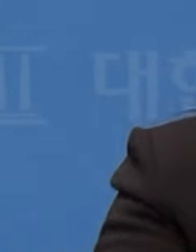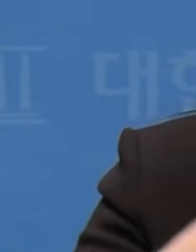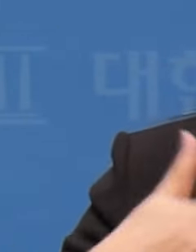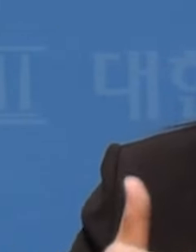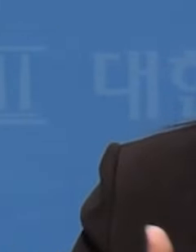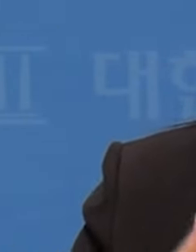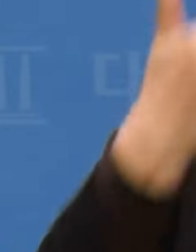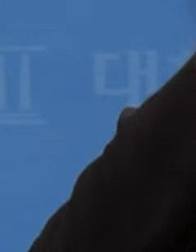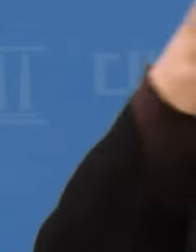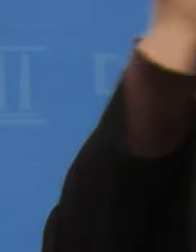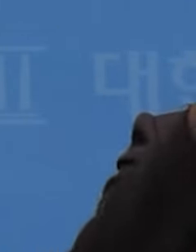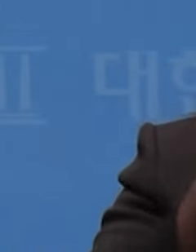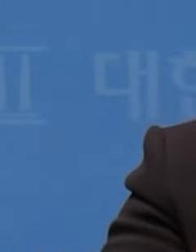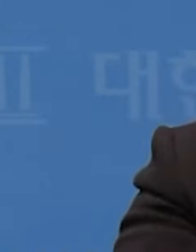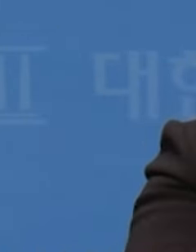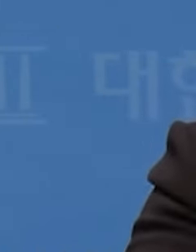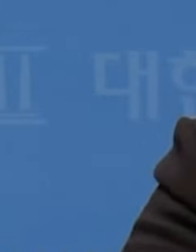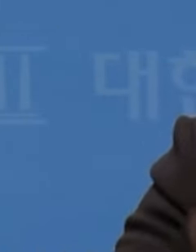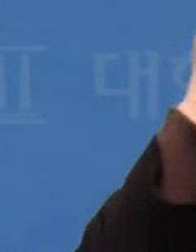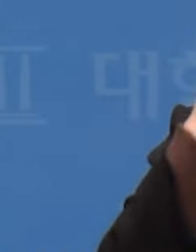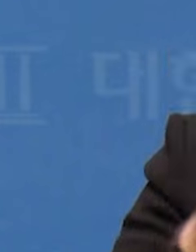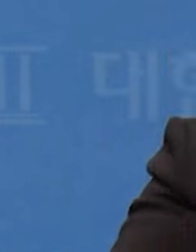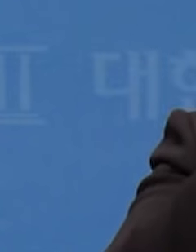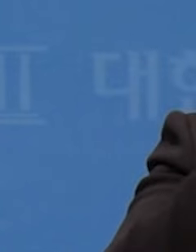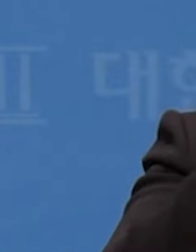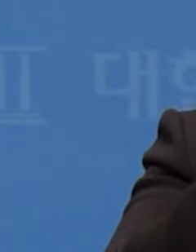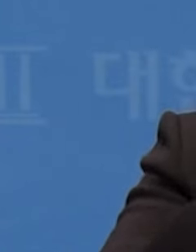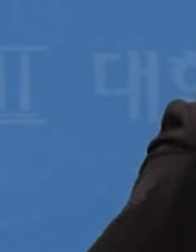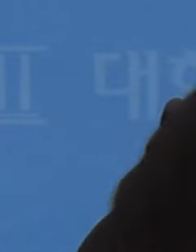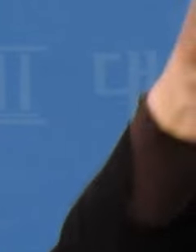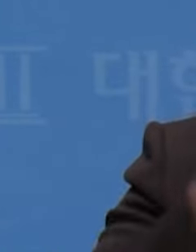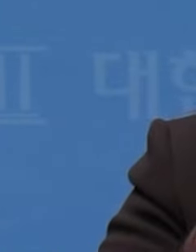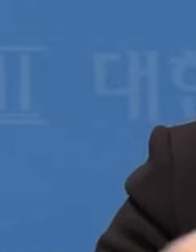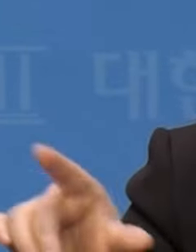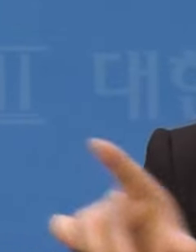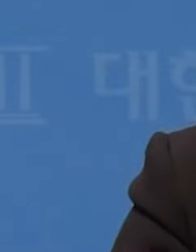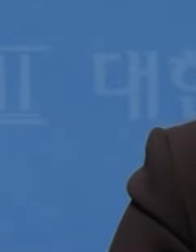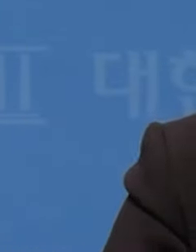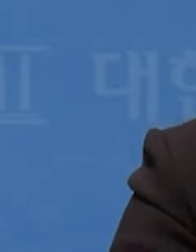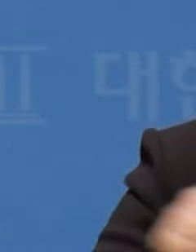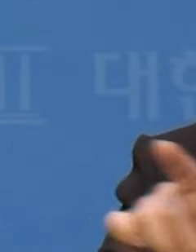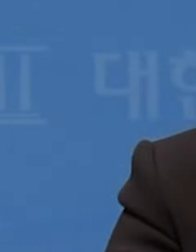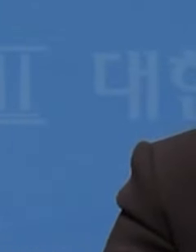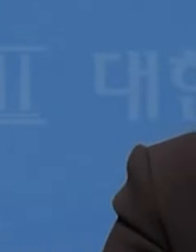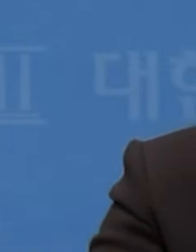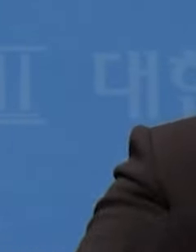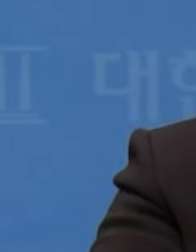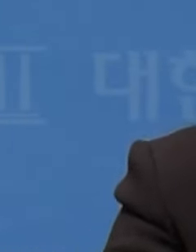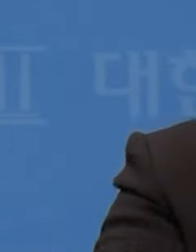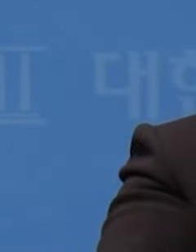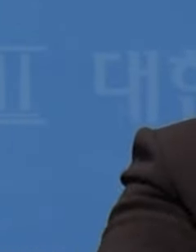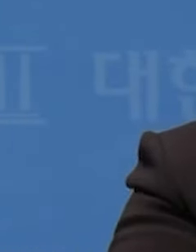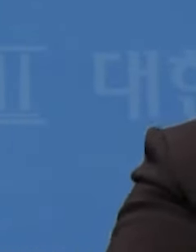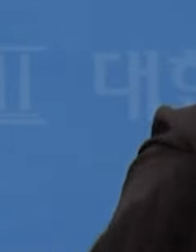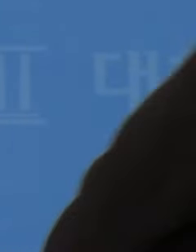찾는 것은 아닙니까? 민주당이 말하는 청년 정치 육성 시스템을 믿고 민주당에서 활동하는 청년들은